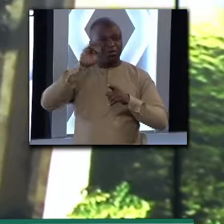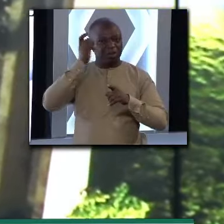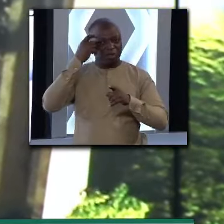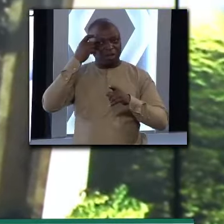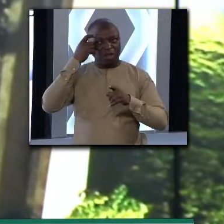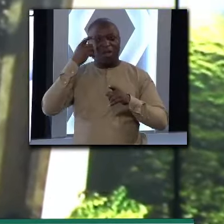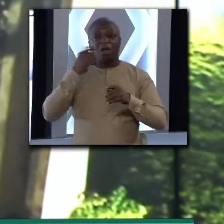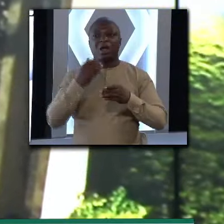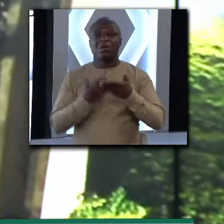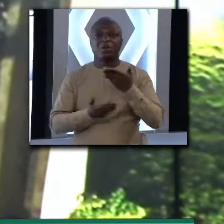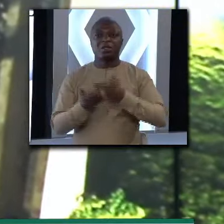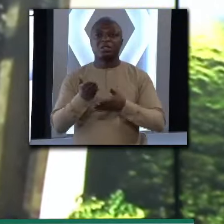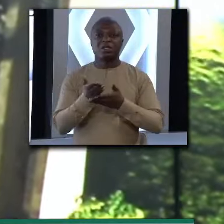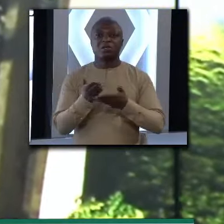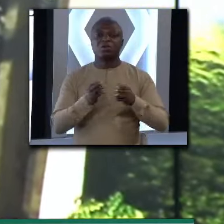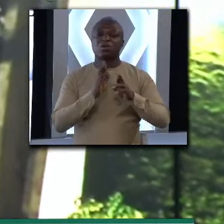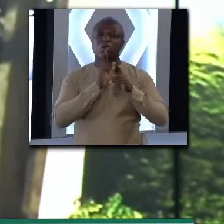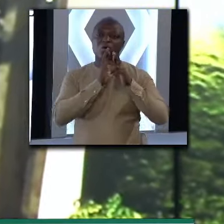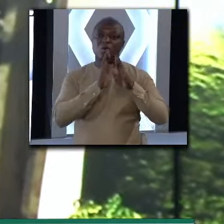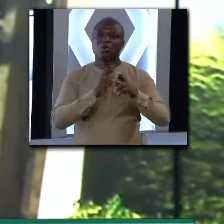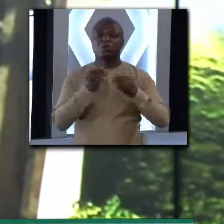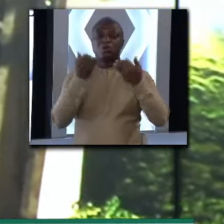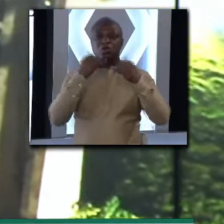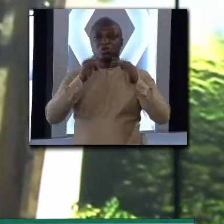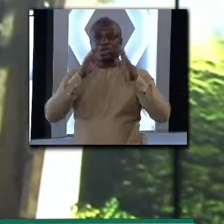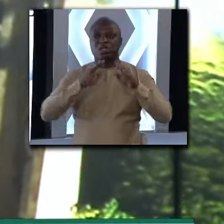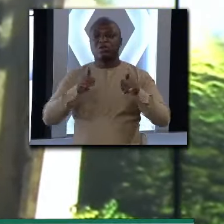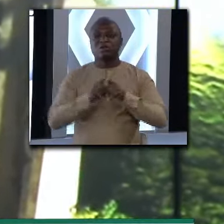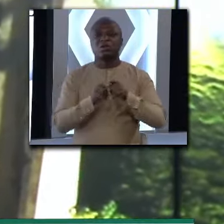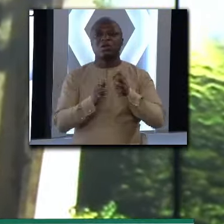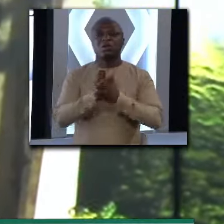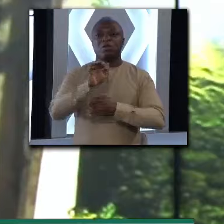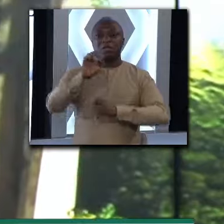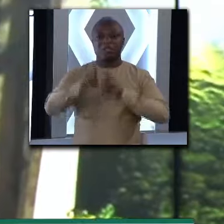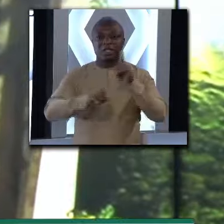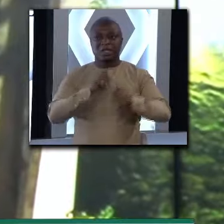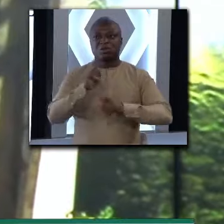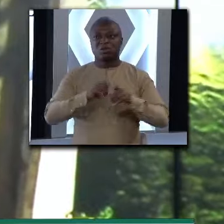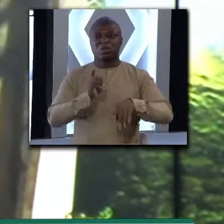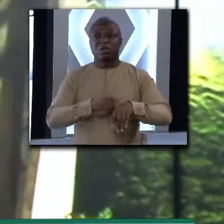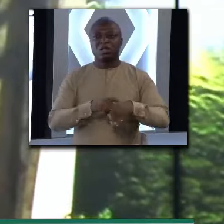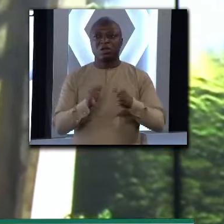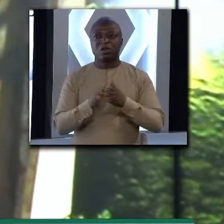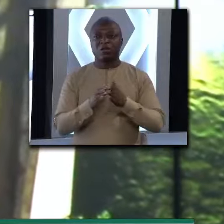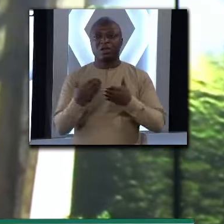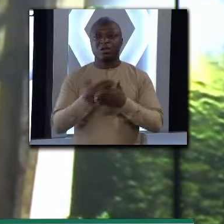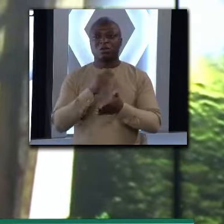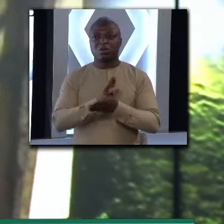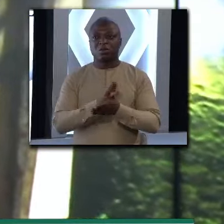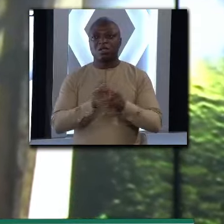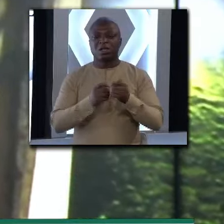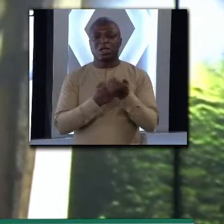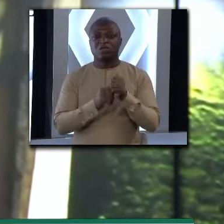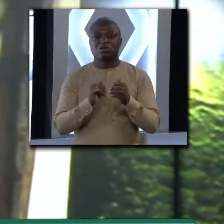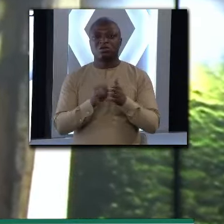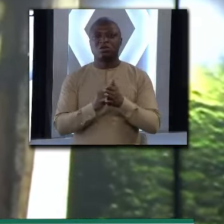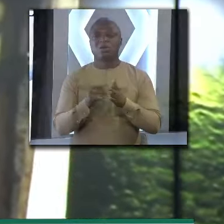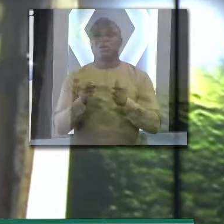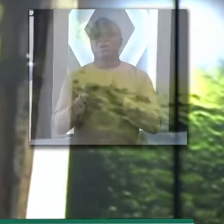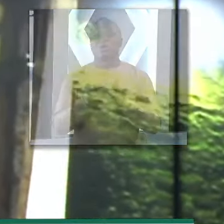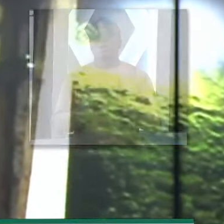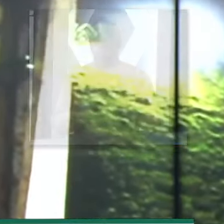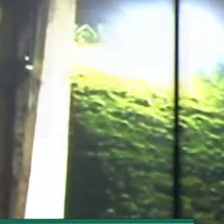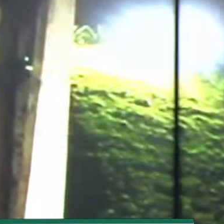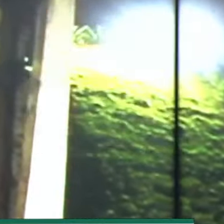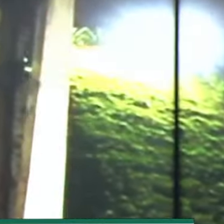a apporté des éléments de réponse aux journalistes qui lui ont posé la question lors de la conférence de presse qui a suivi le compte-rendu du Conseil